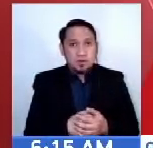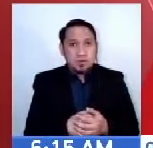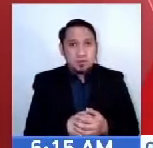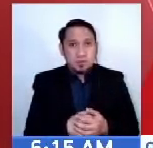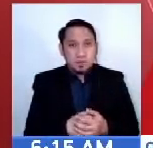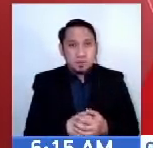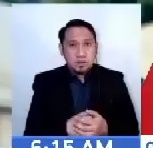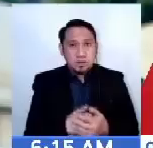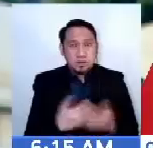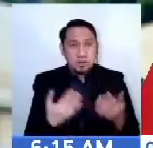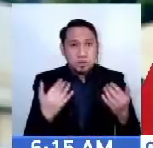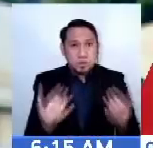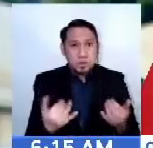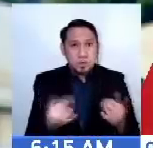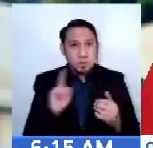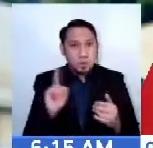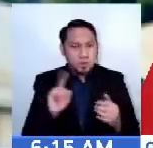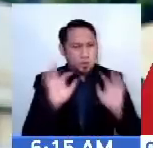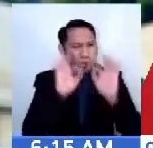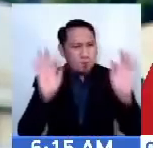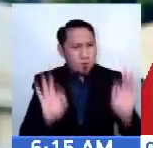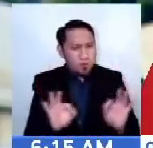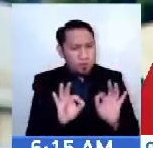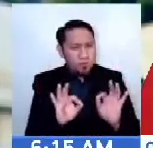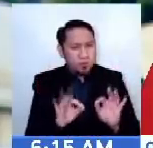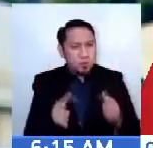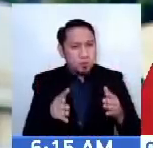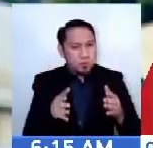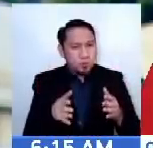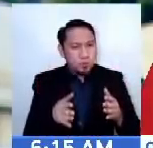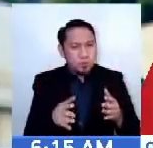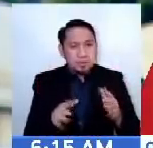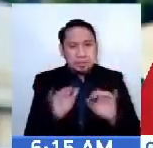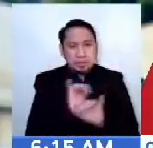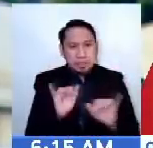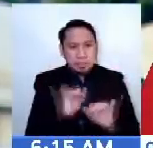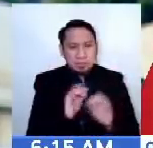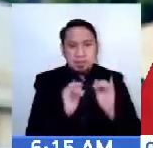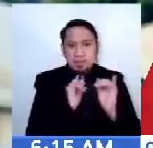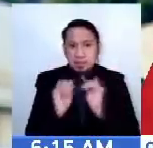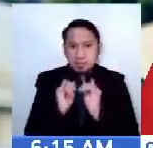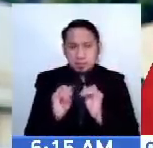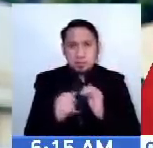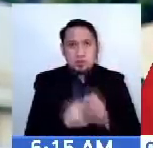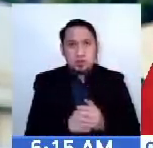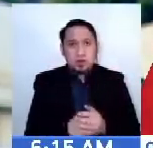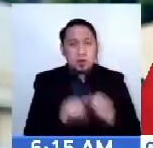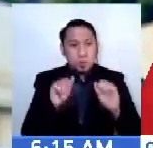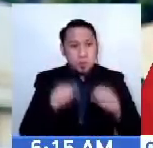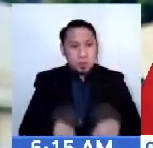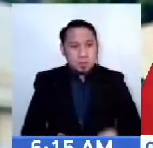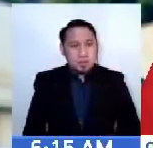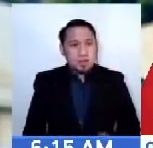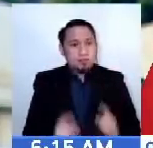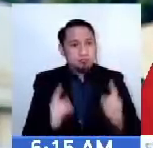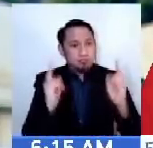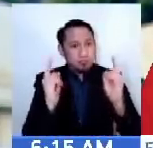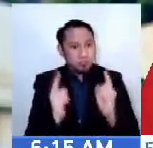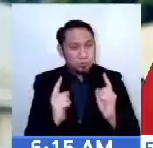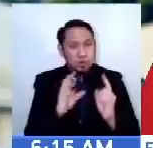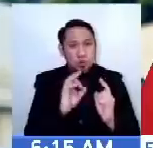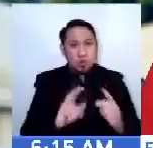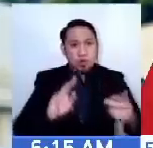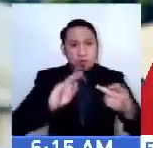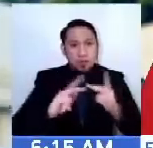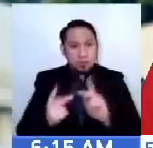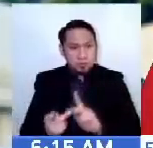magiging format ay para pong interview. Either one-on-one or doon sa mismong partner o doon sa tandem.